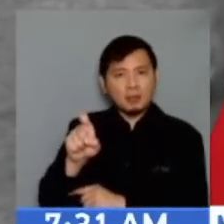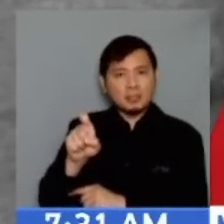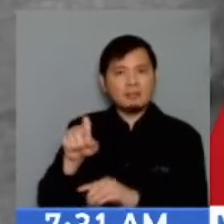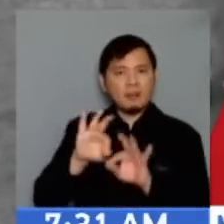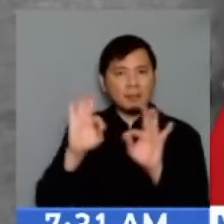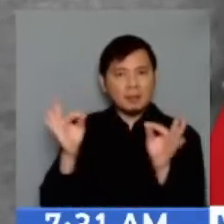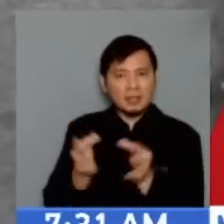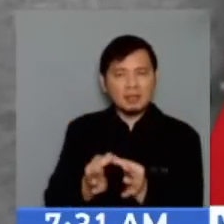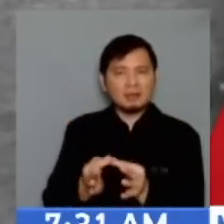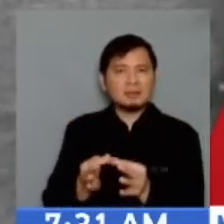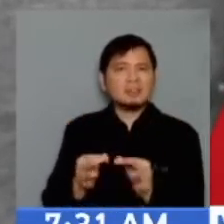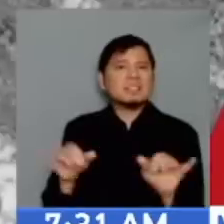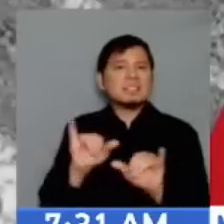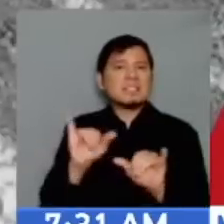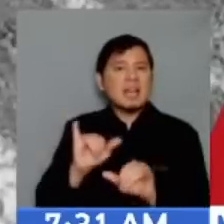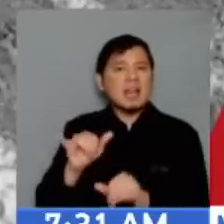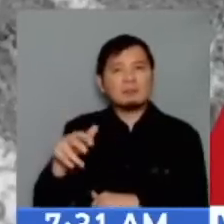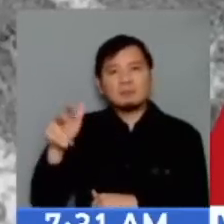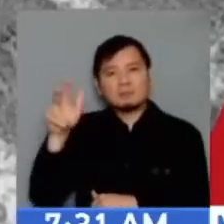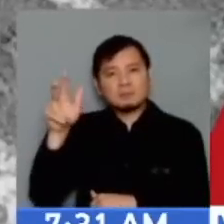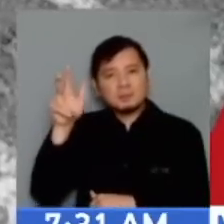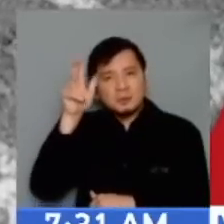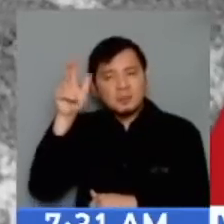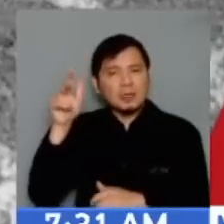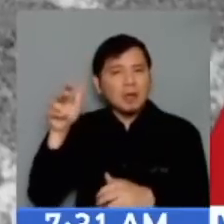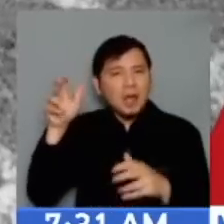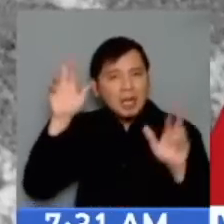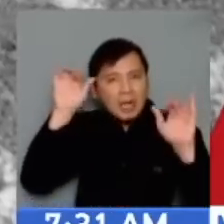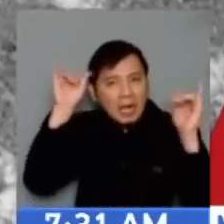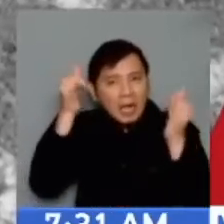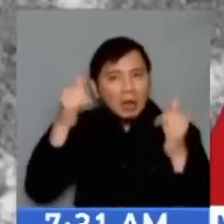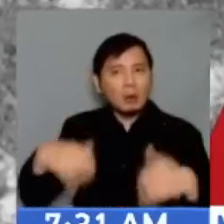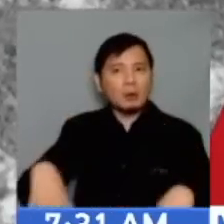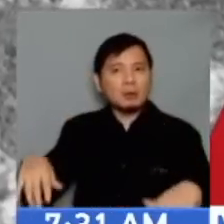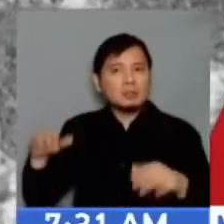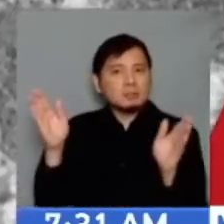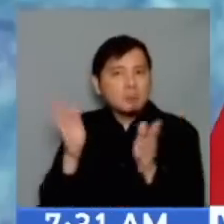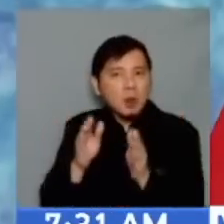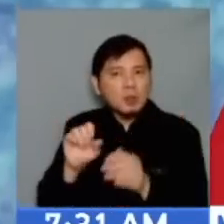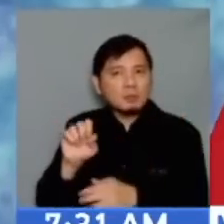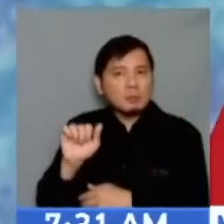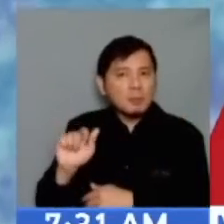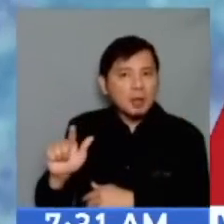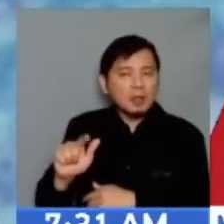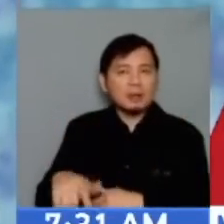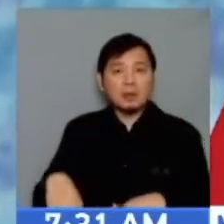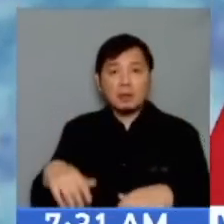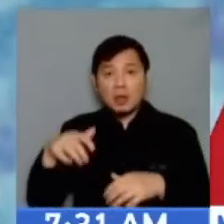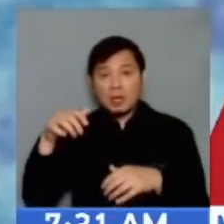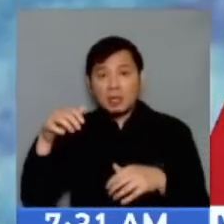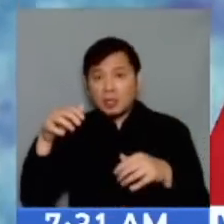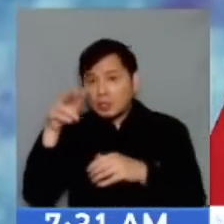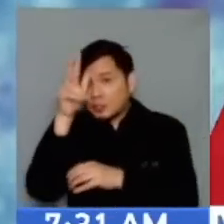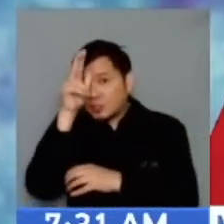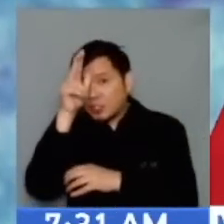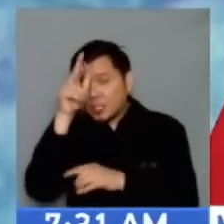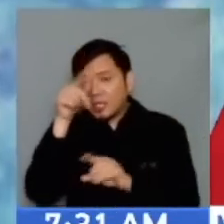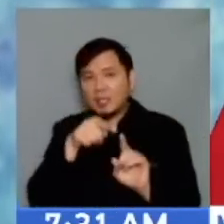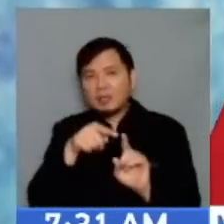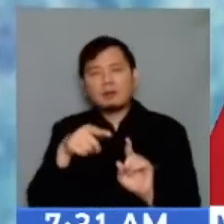yung smallpox. Mm-hmm. Yung chickenpox naman, herpes virus family. So magkaibang pamilya sila.